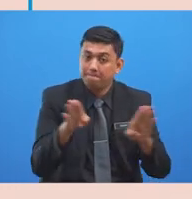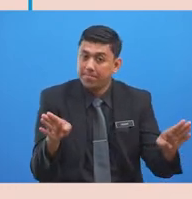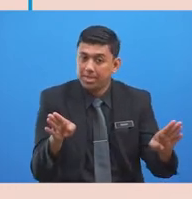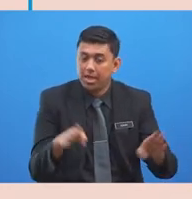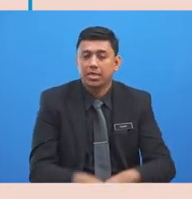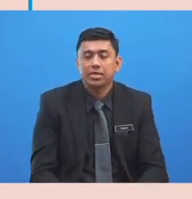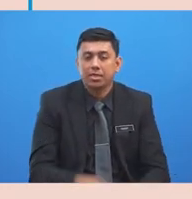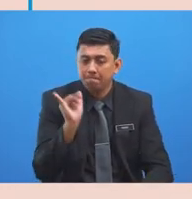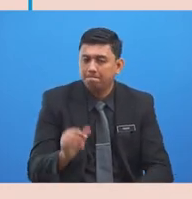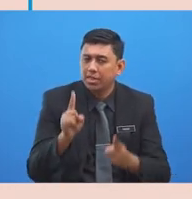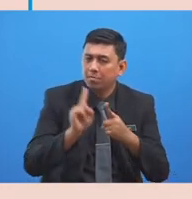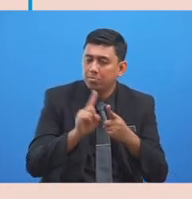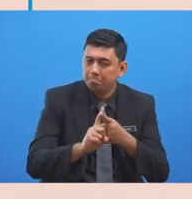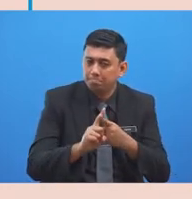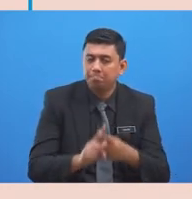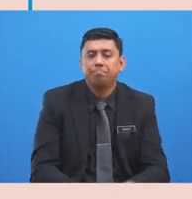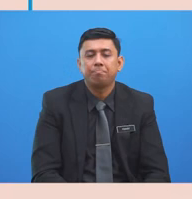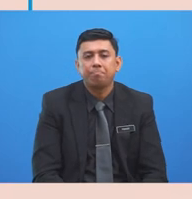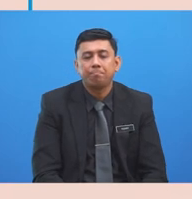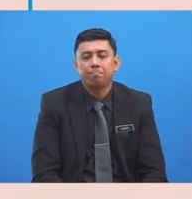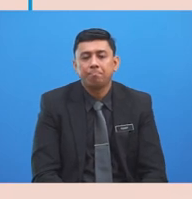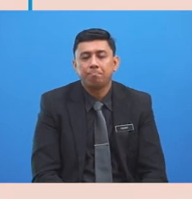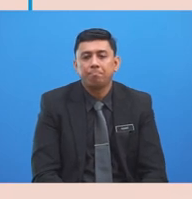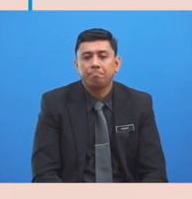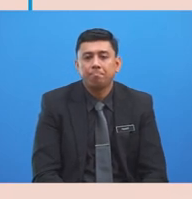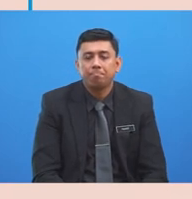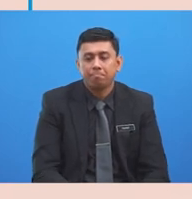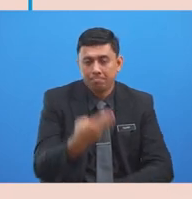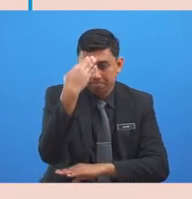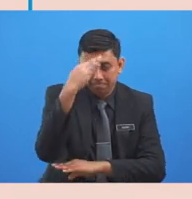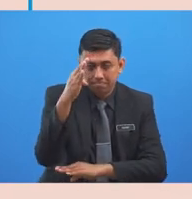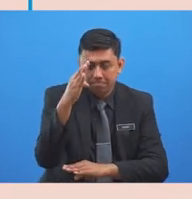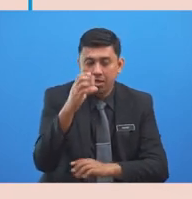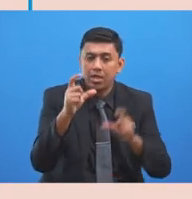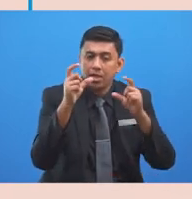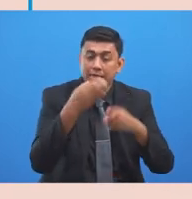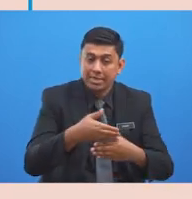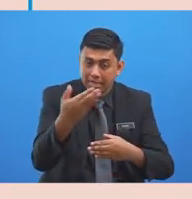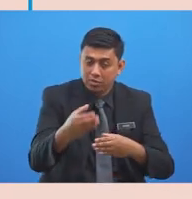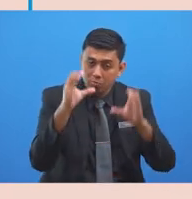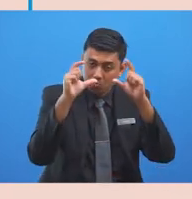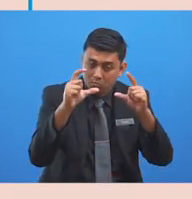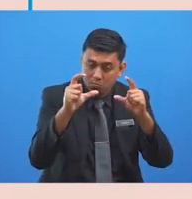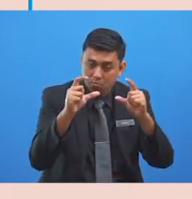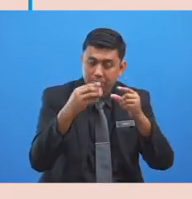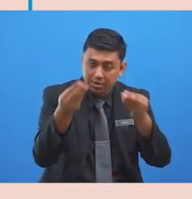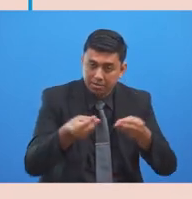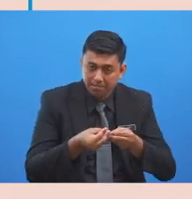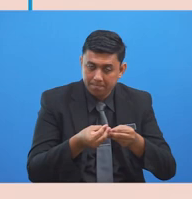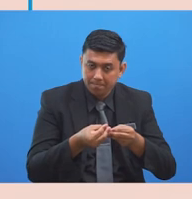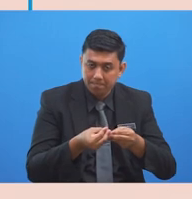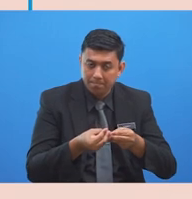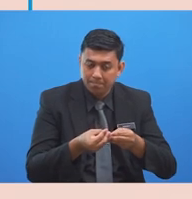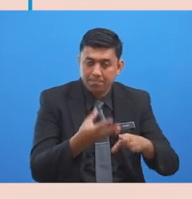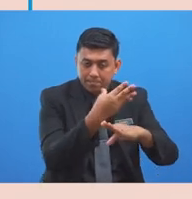Perbezaan yang pertama ialah bagi next kurungan menerima input